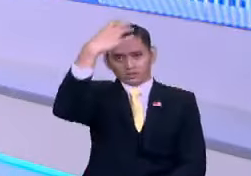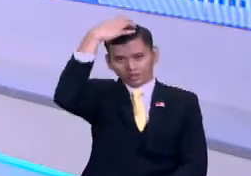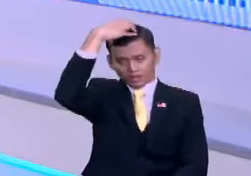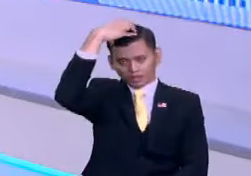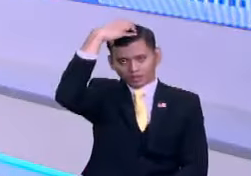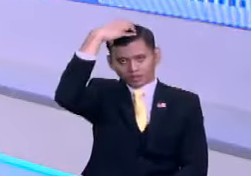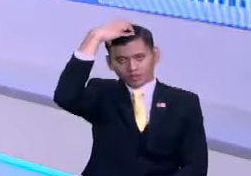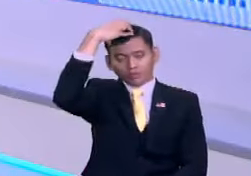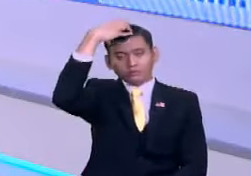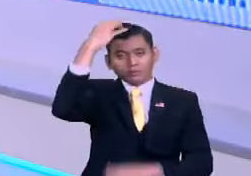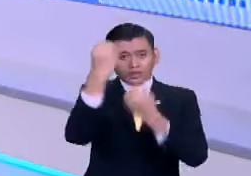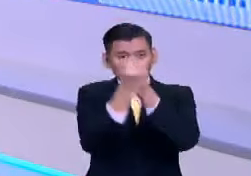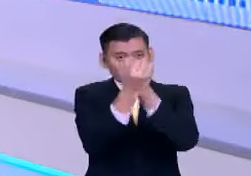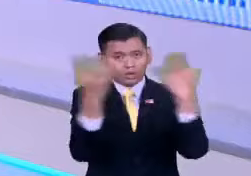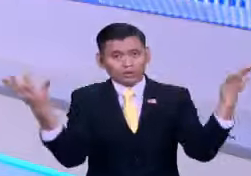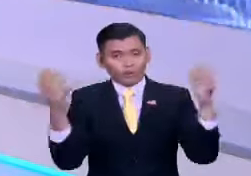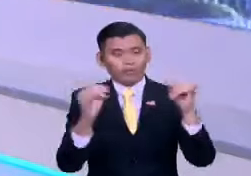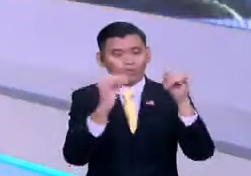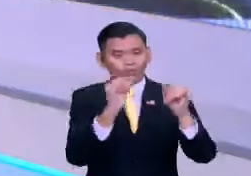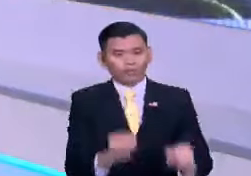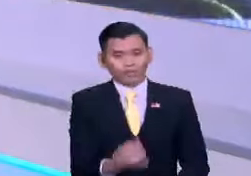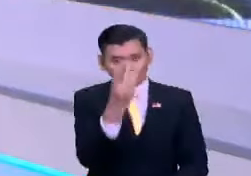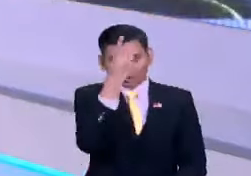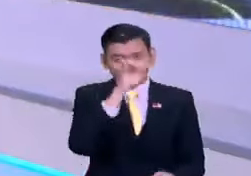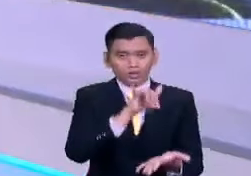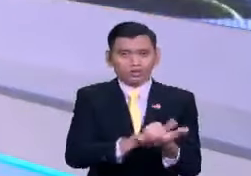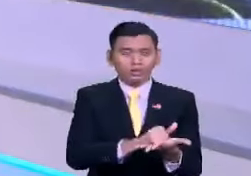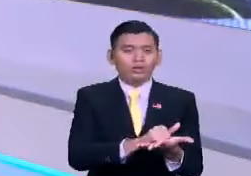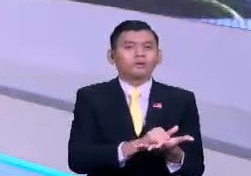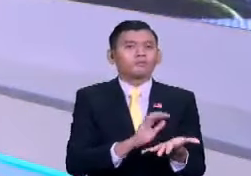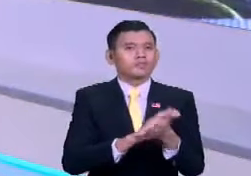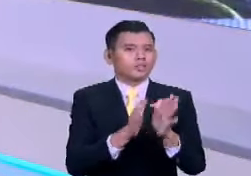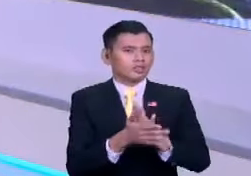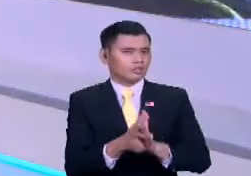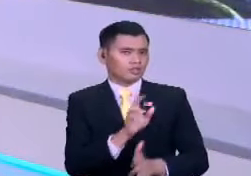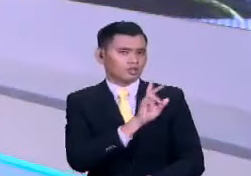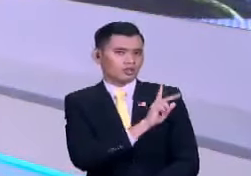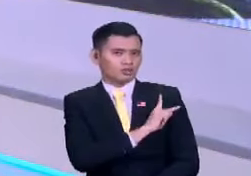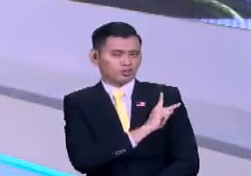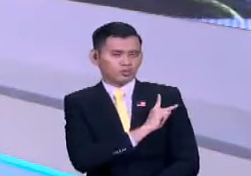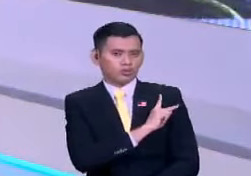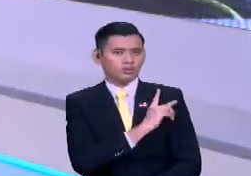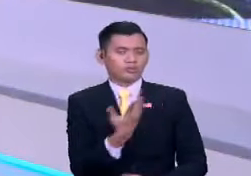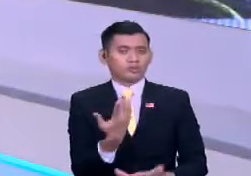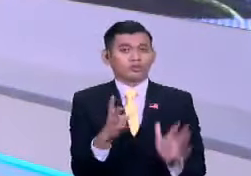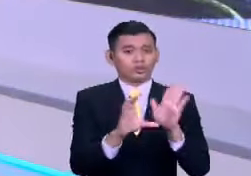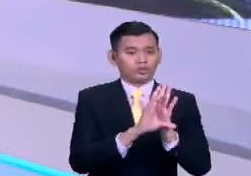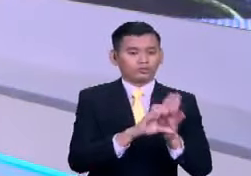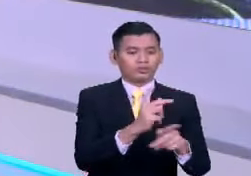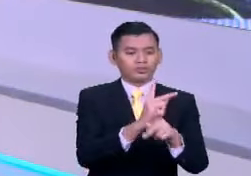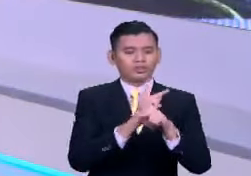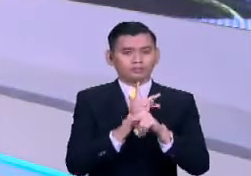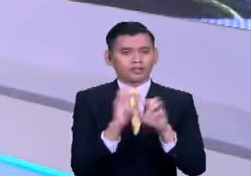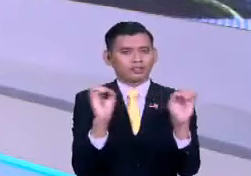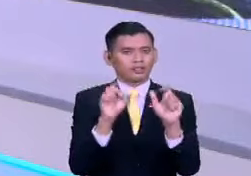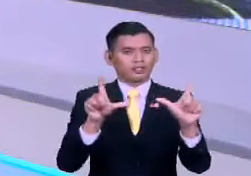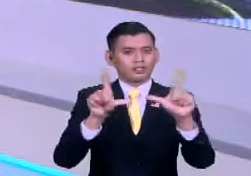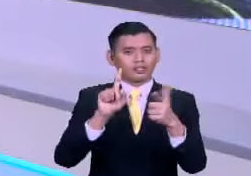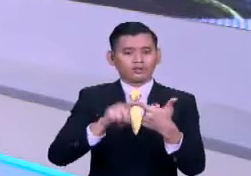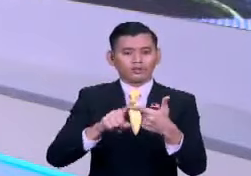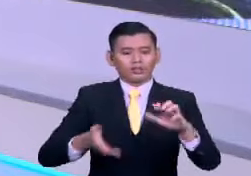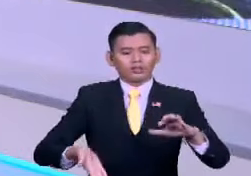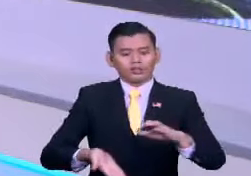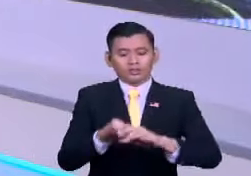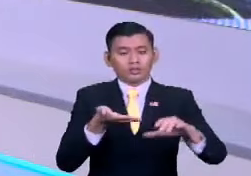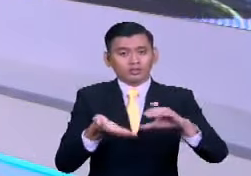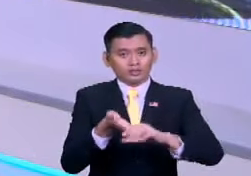Muhammad berkata, individu ini dipercayai menjadi dalang utama sindiket, antaranya pinjaman wang tidak berlesen, judi dalam